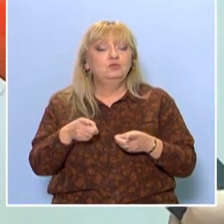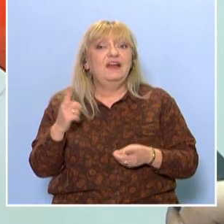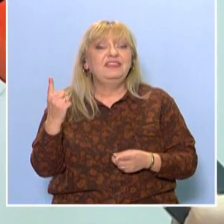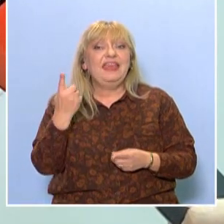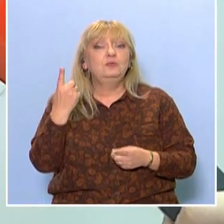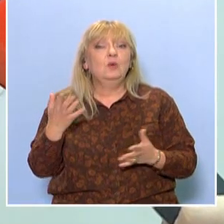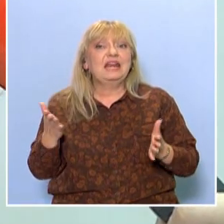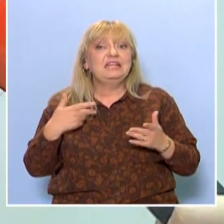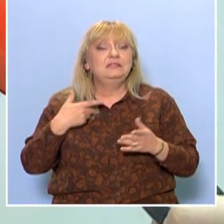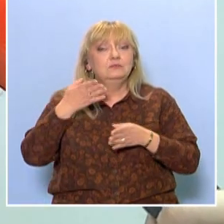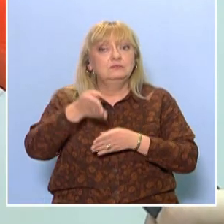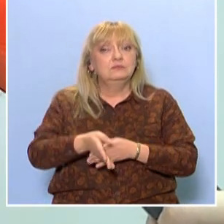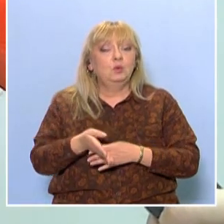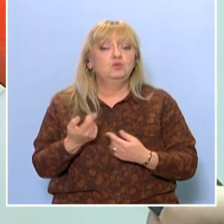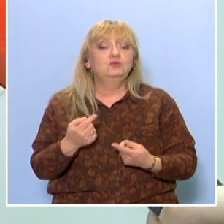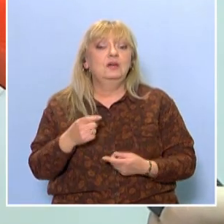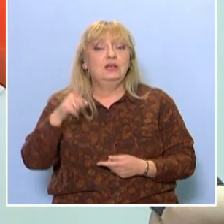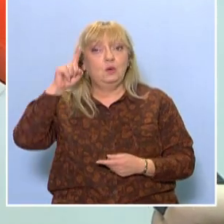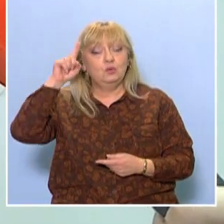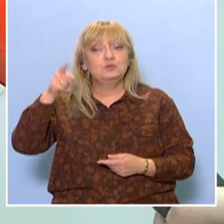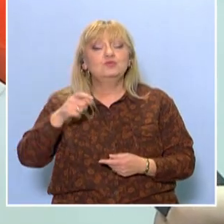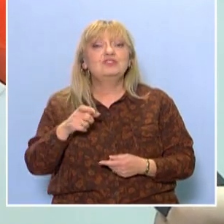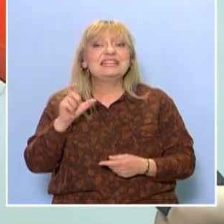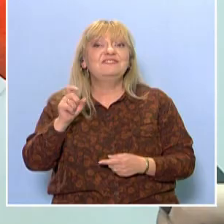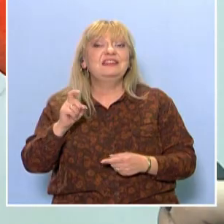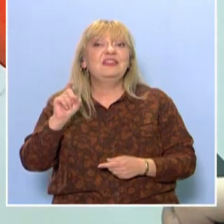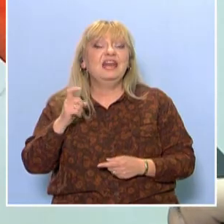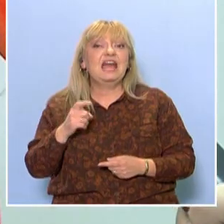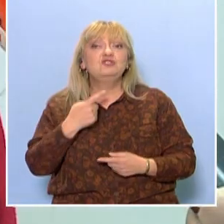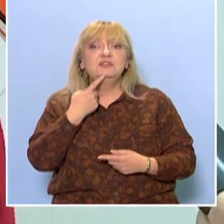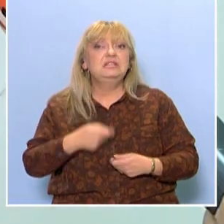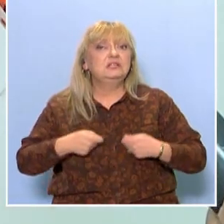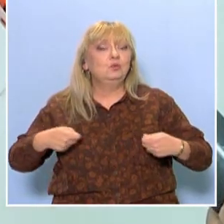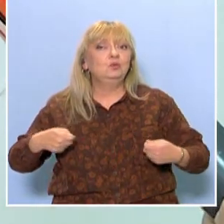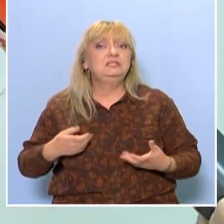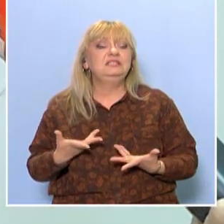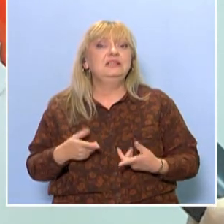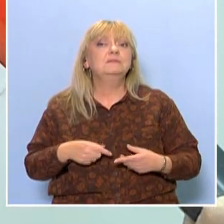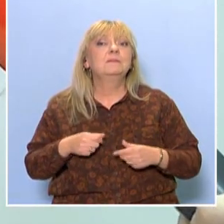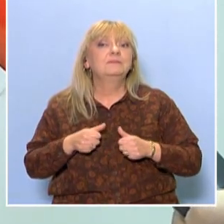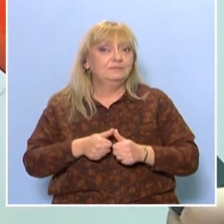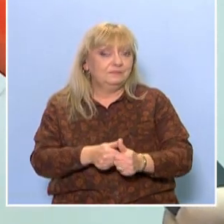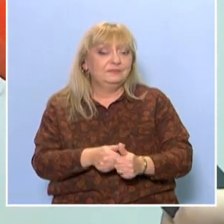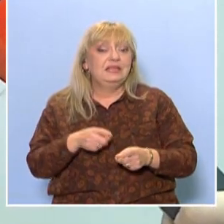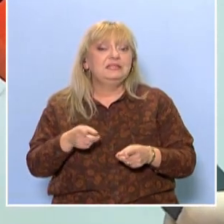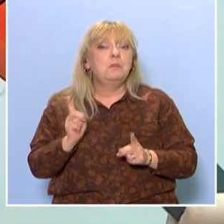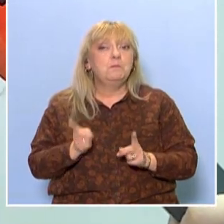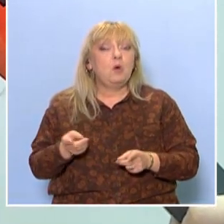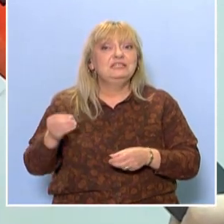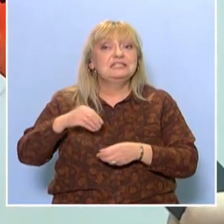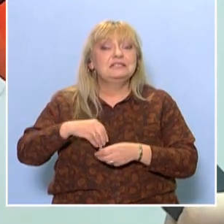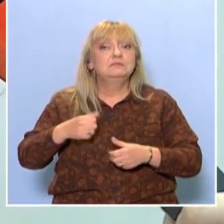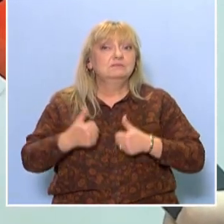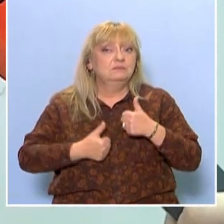това гостуване. Госпожа Светлана Ганчева е техен ментор от много години. Те са имали възможност да се явят на конкурси и да проверят това, което са